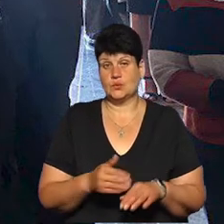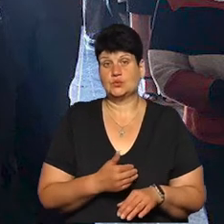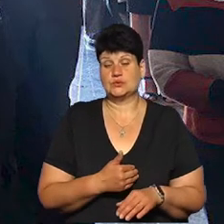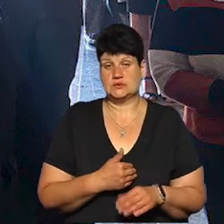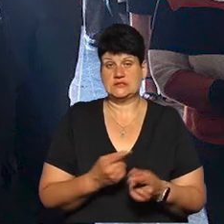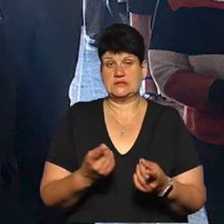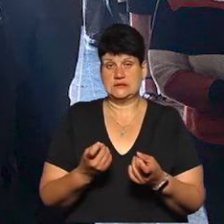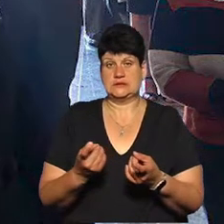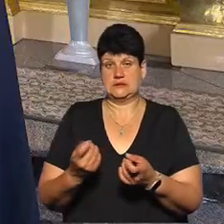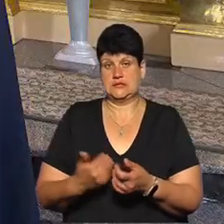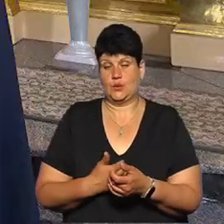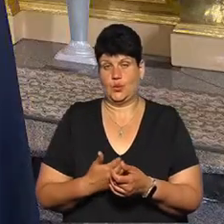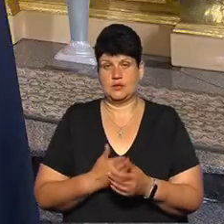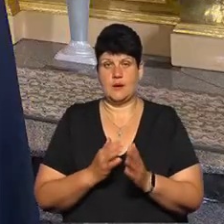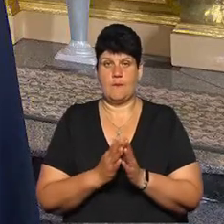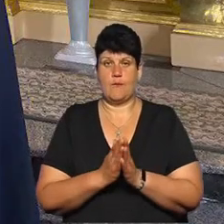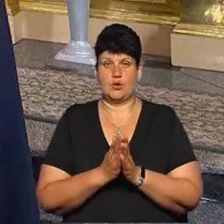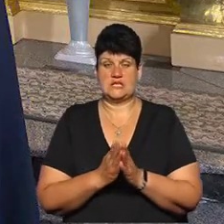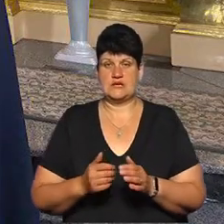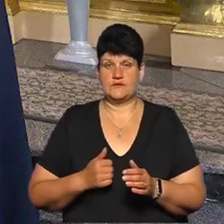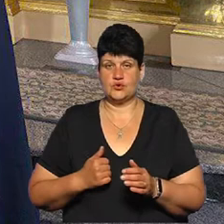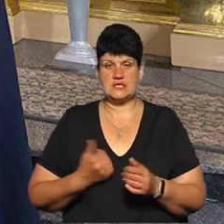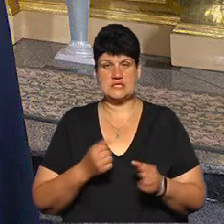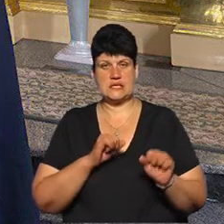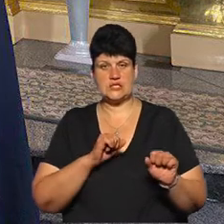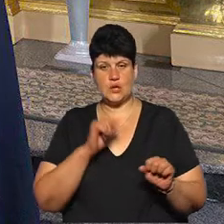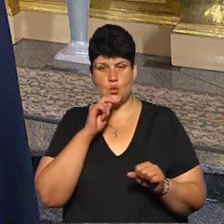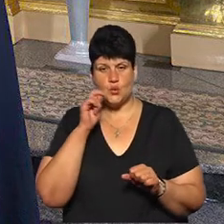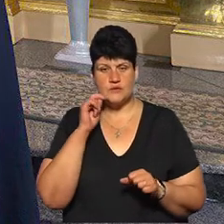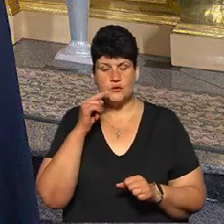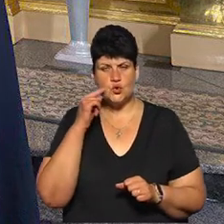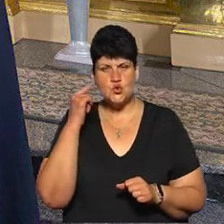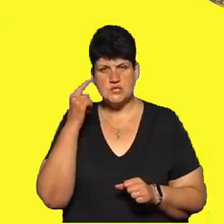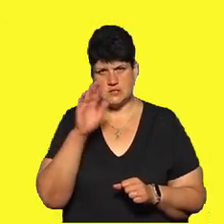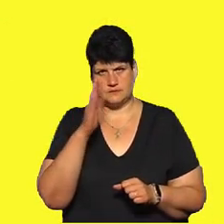інших молитись за військових, котрі захищають Україну від російських окупантів.